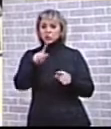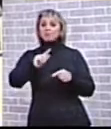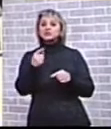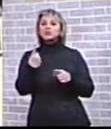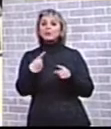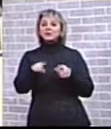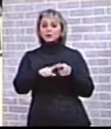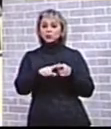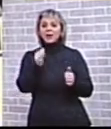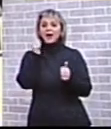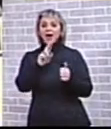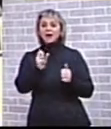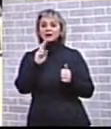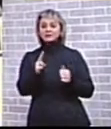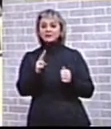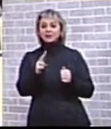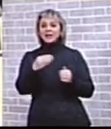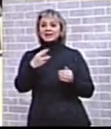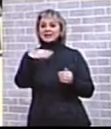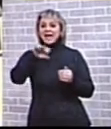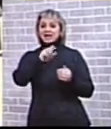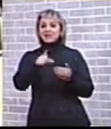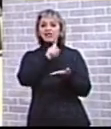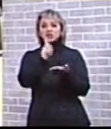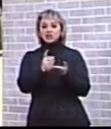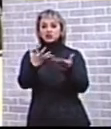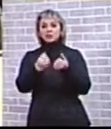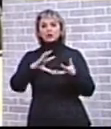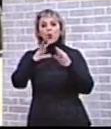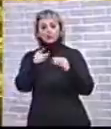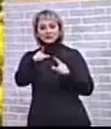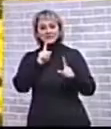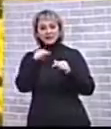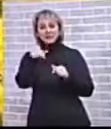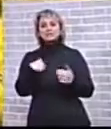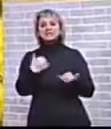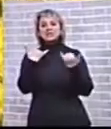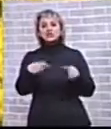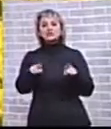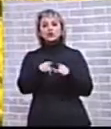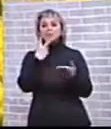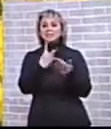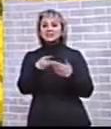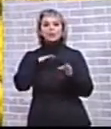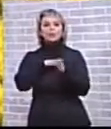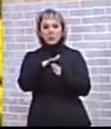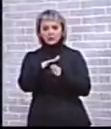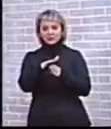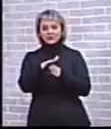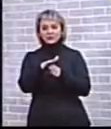что как тариф они должны принимать на общем собрании. Мы сейчас все равно посмотрим